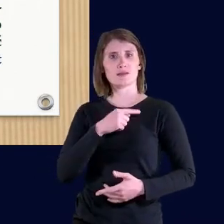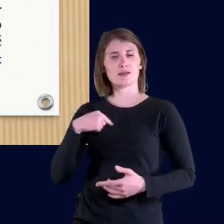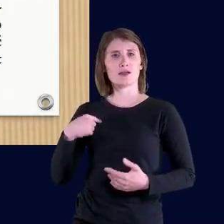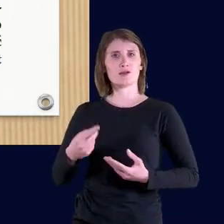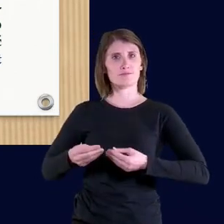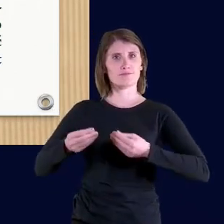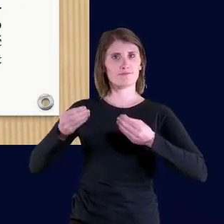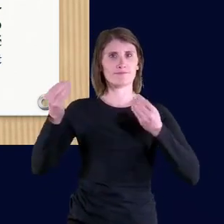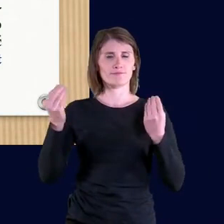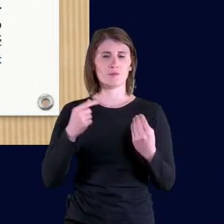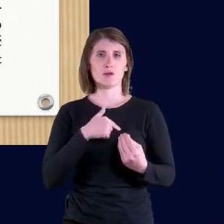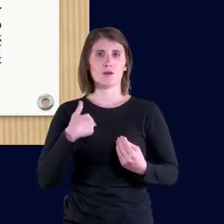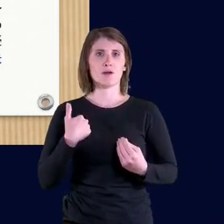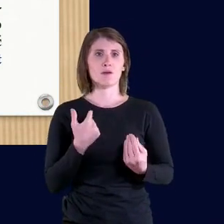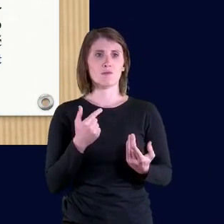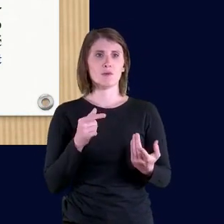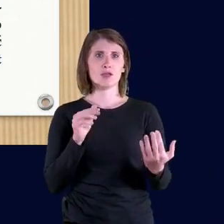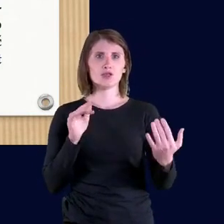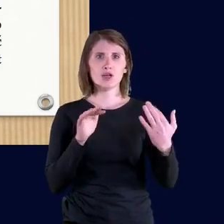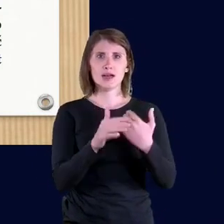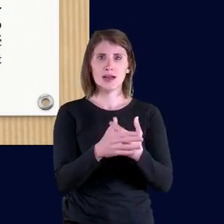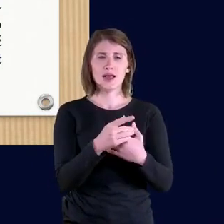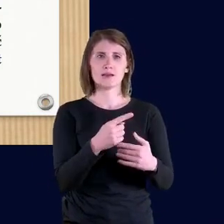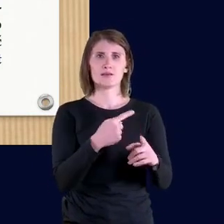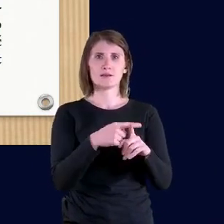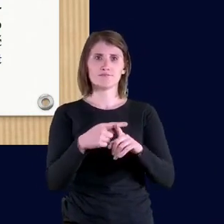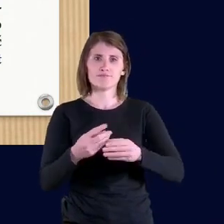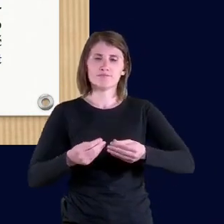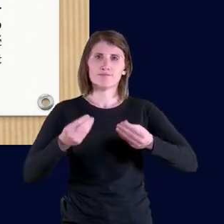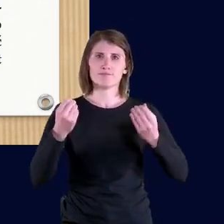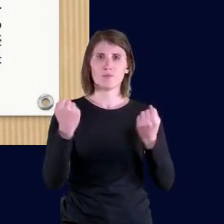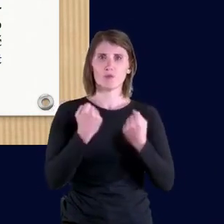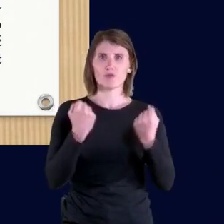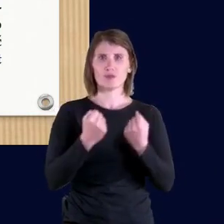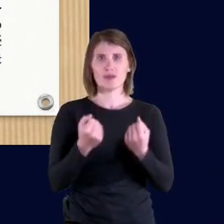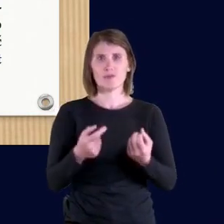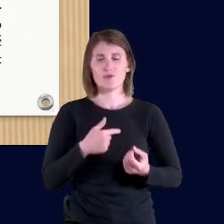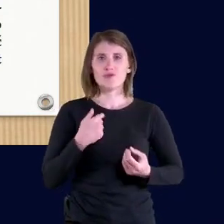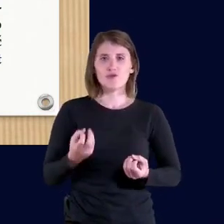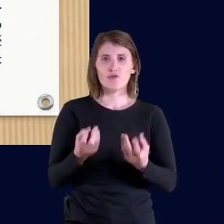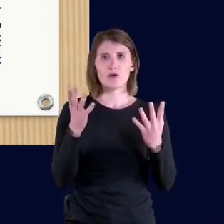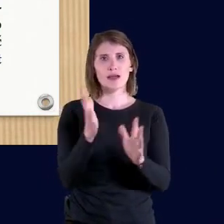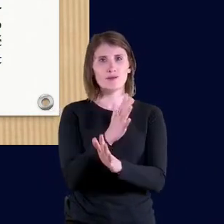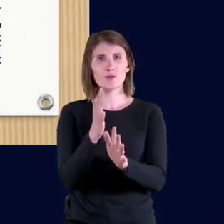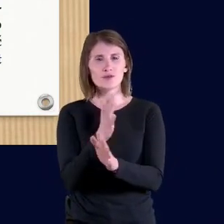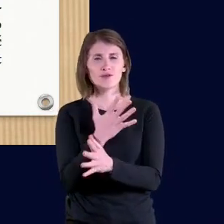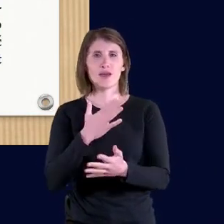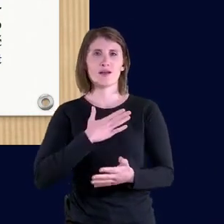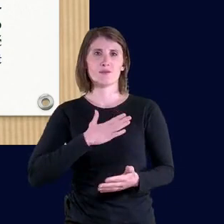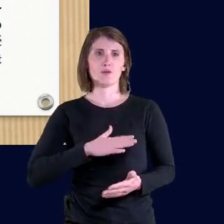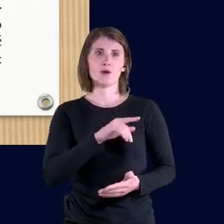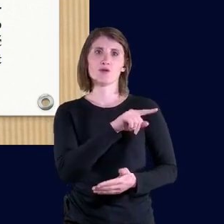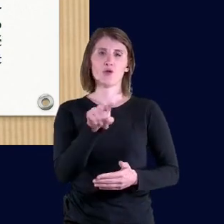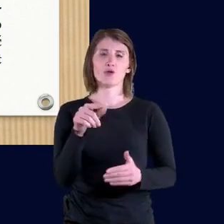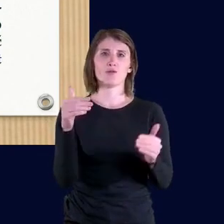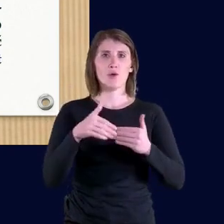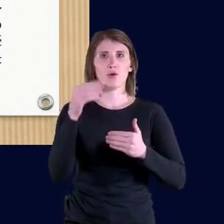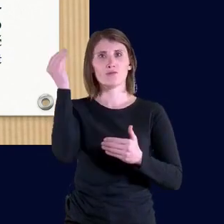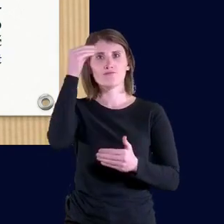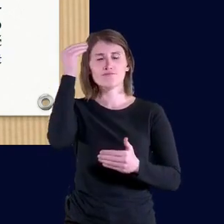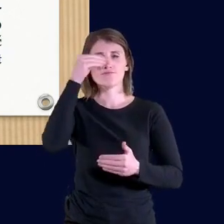możemy pozytywnie wzmocnić ich relacje możemy stworzyć klimat żeby oni przede wszystkim mogli efektywnie się uczyć